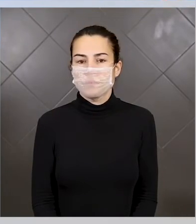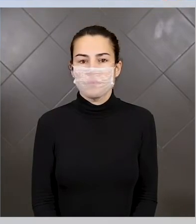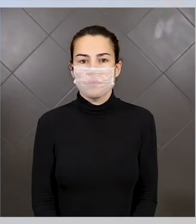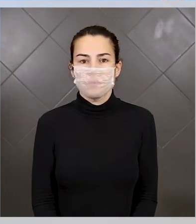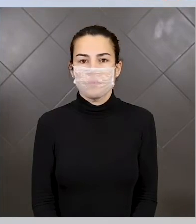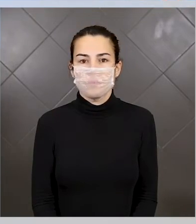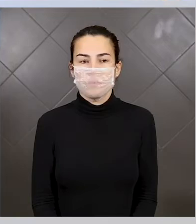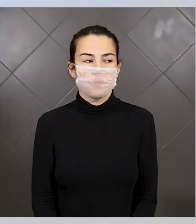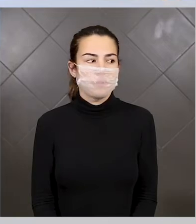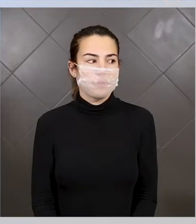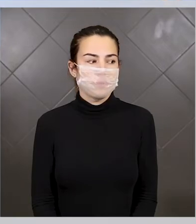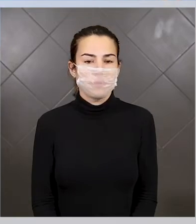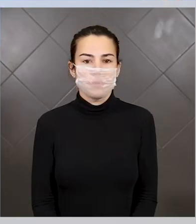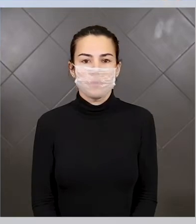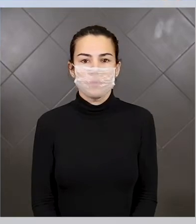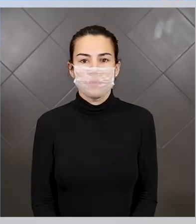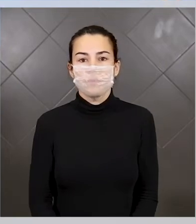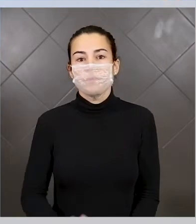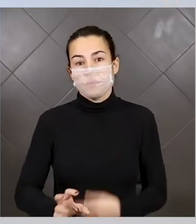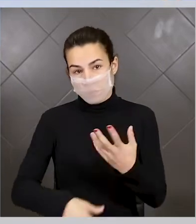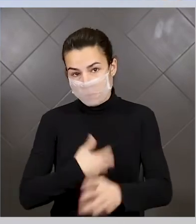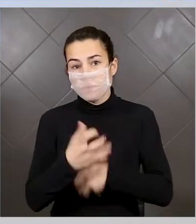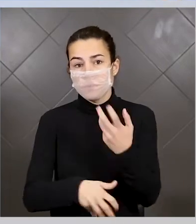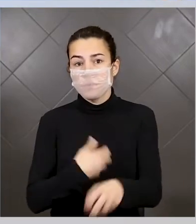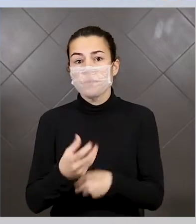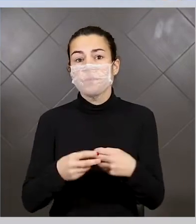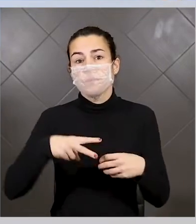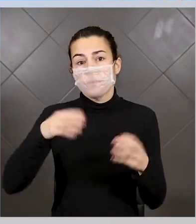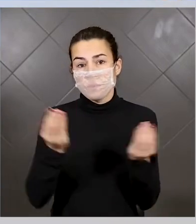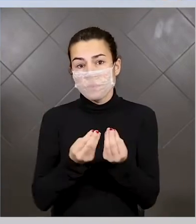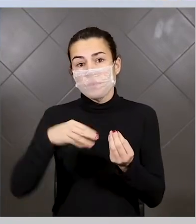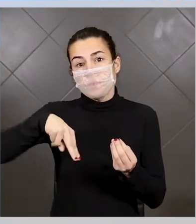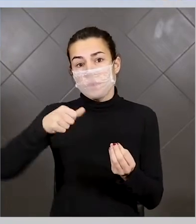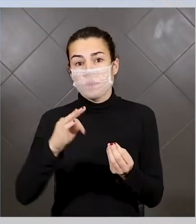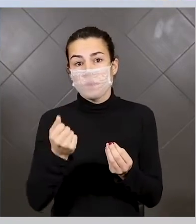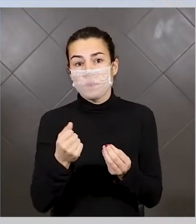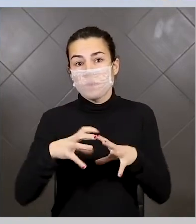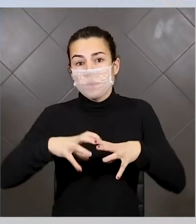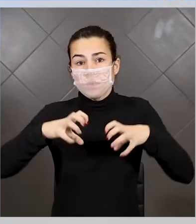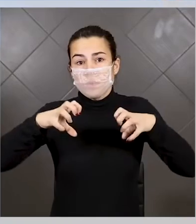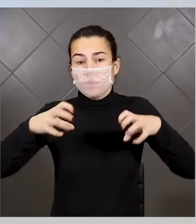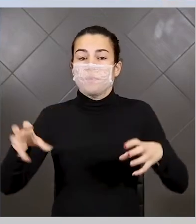I ara passarem a mesclar amb la nata espumosa. Joan, per favor.